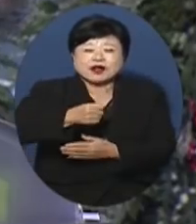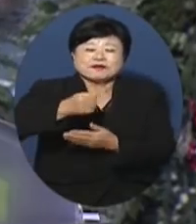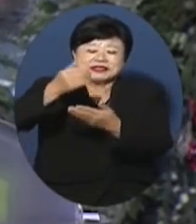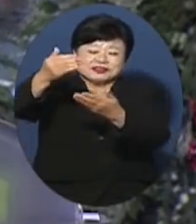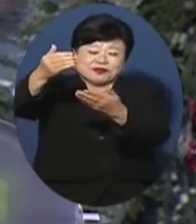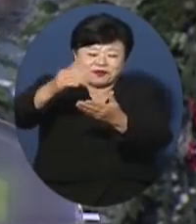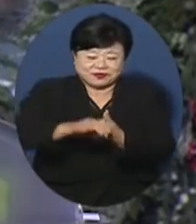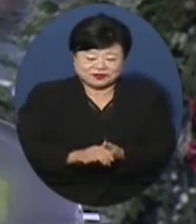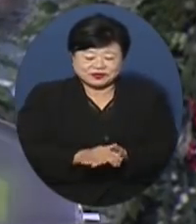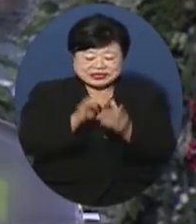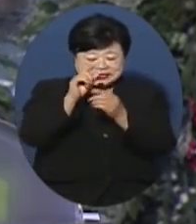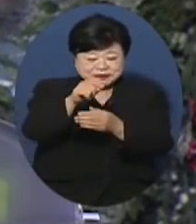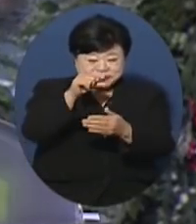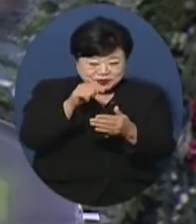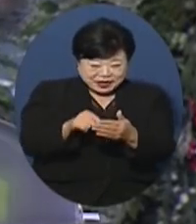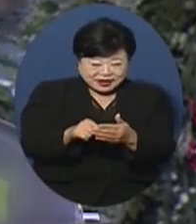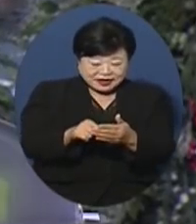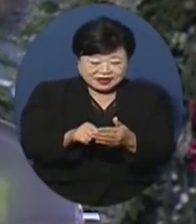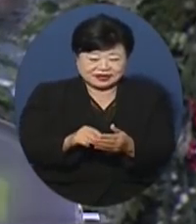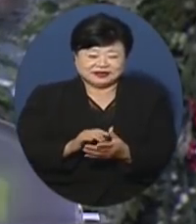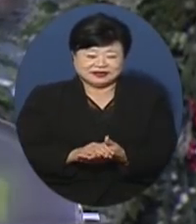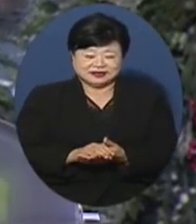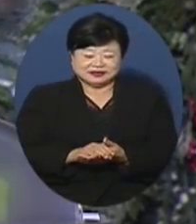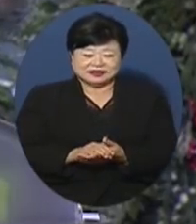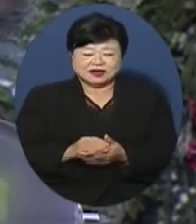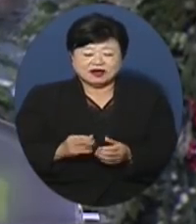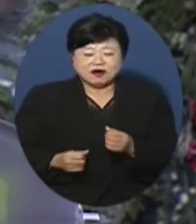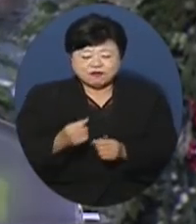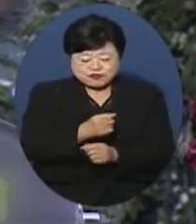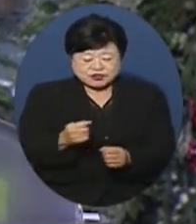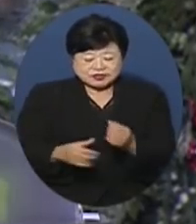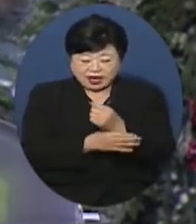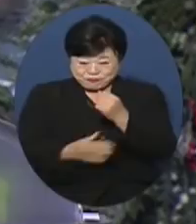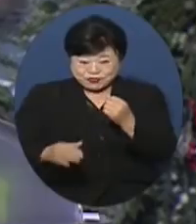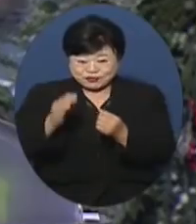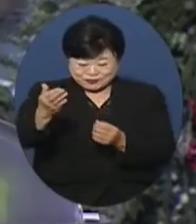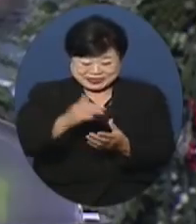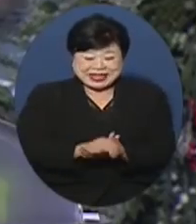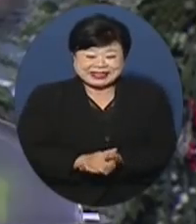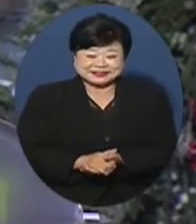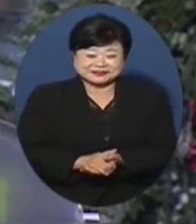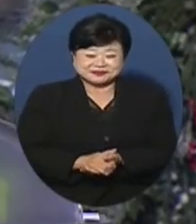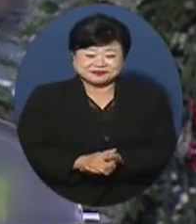받으시고 우리 삶에 묶인 것들을 다 풀어주시는 것입니다.